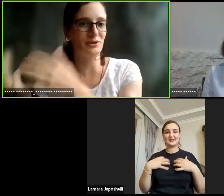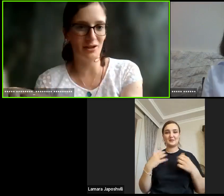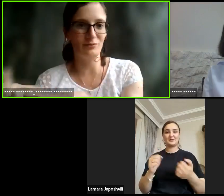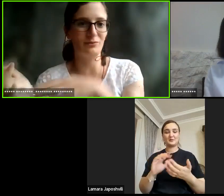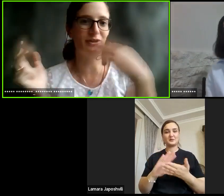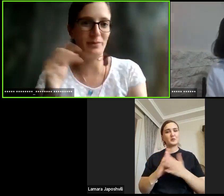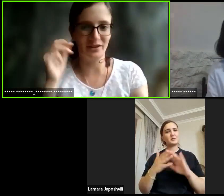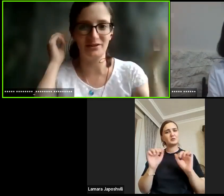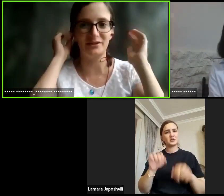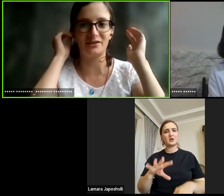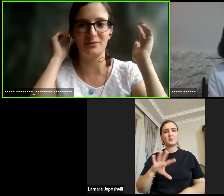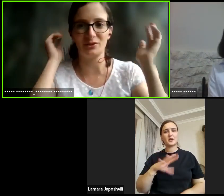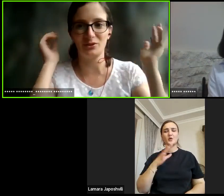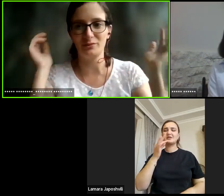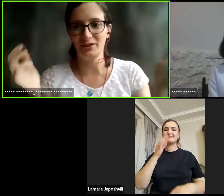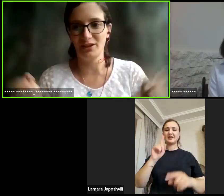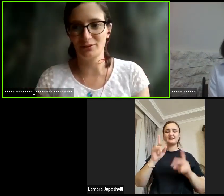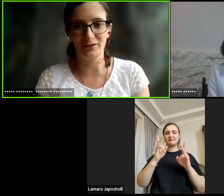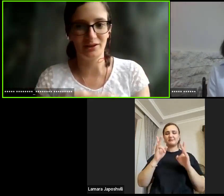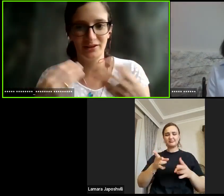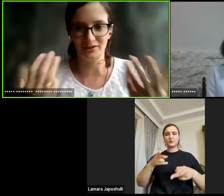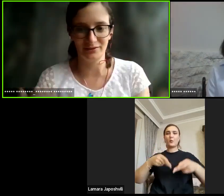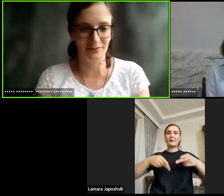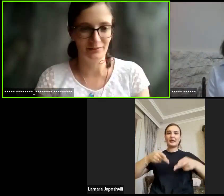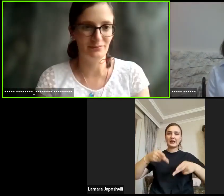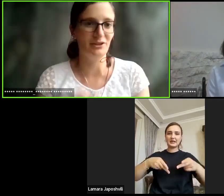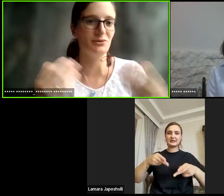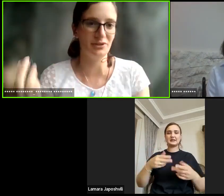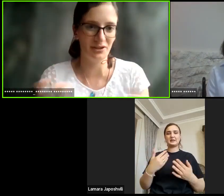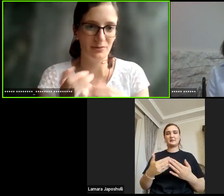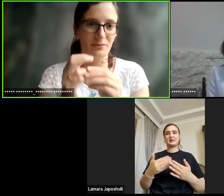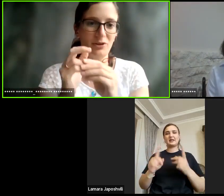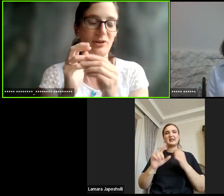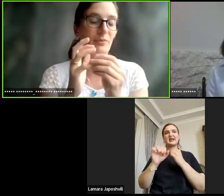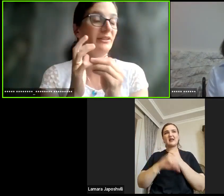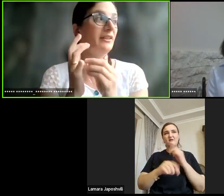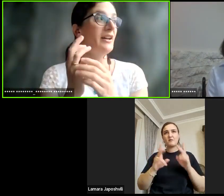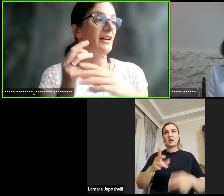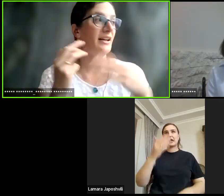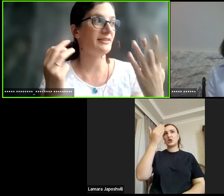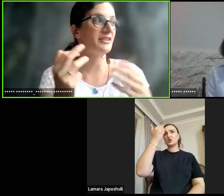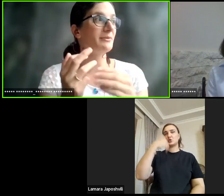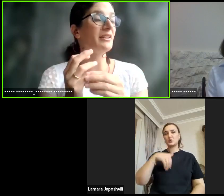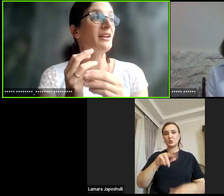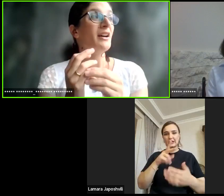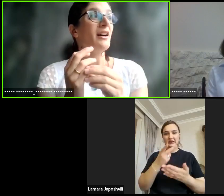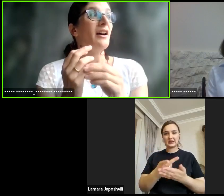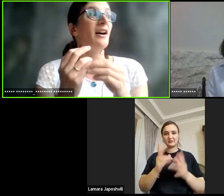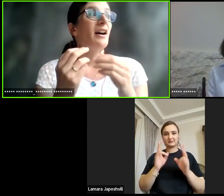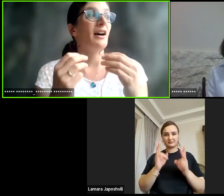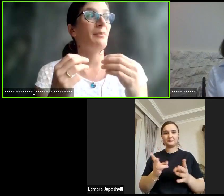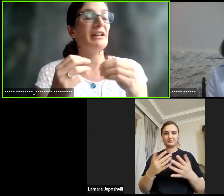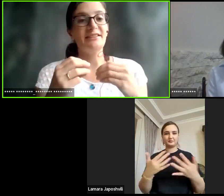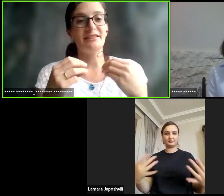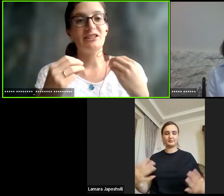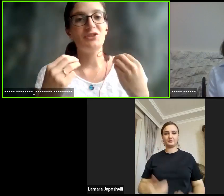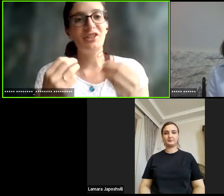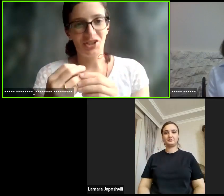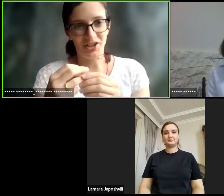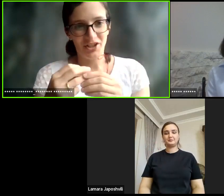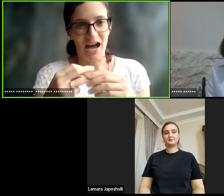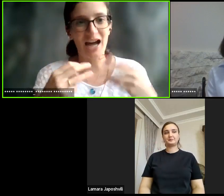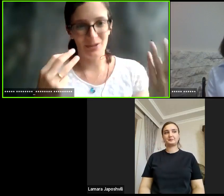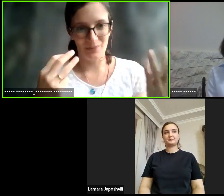თქვათ პოსტტრაუმული ოპერაციის შემდგომი, ან თქვათ რაღაც ინსულტის შემდგომი მდგომარეობა და ასე შემდეგ.